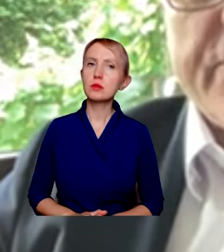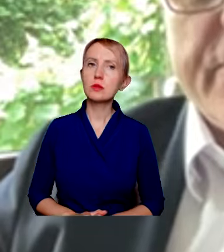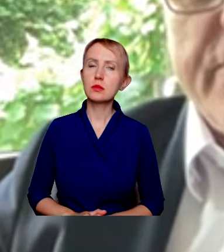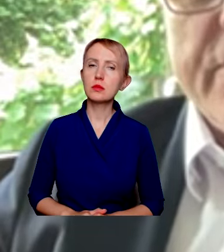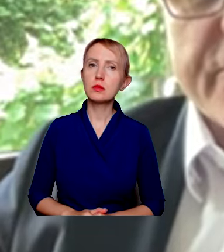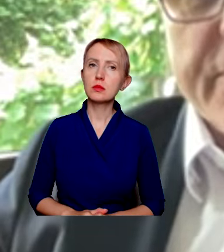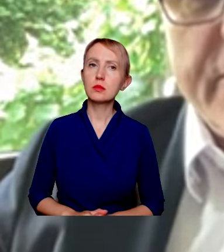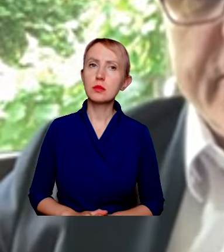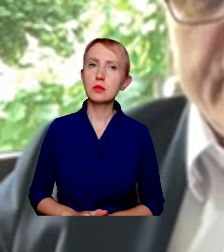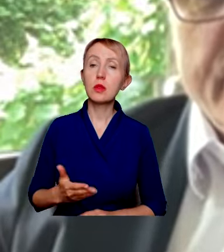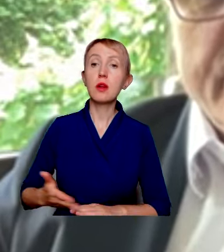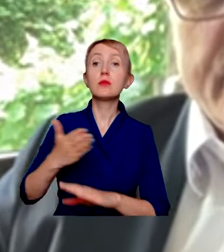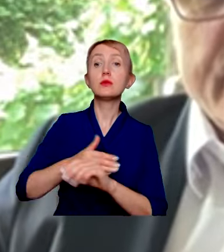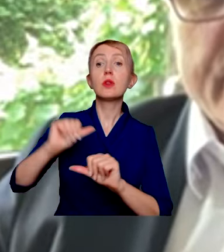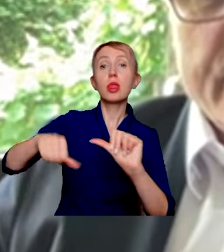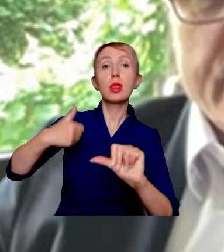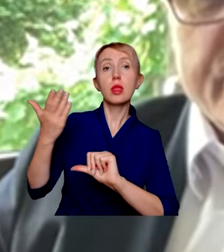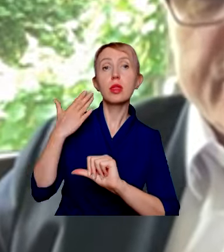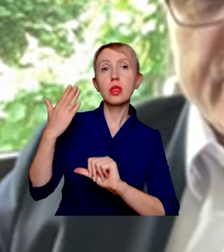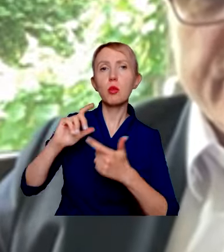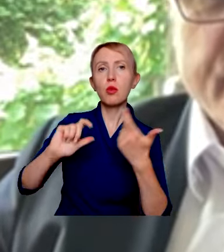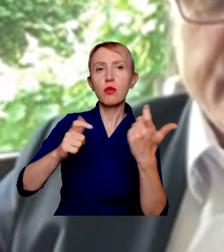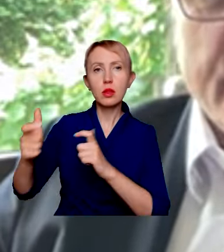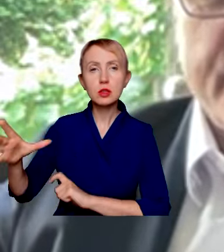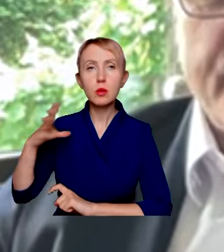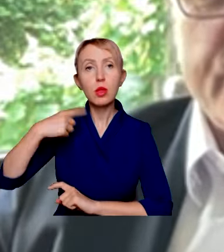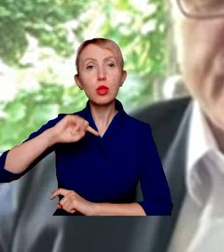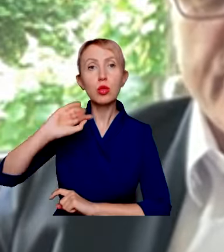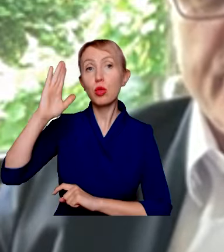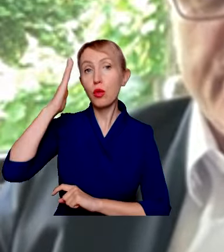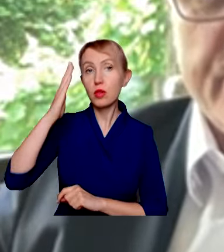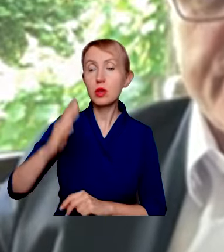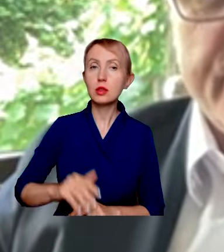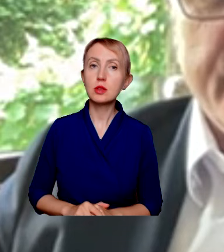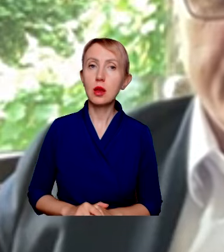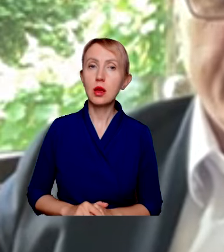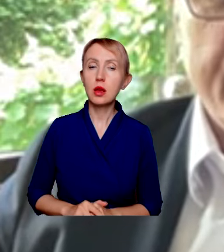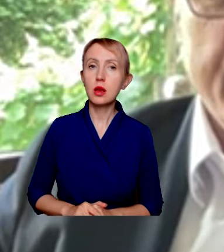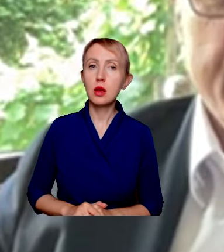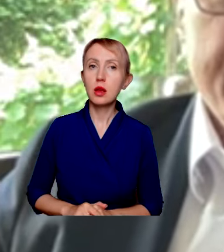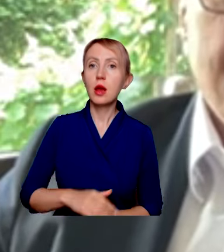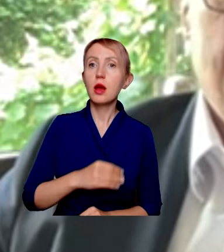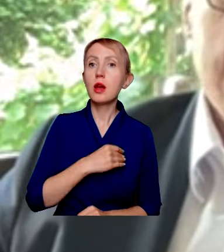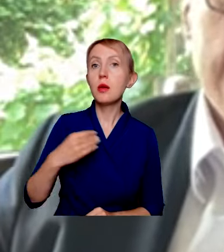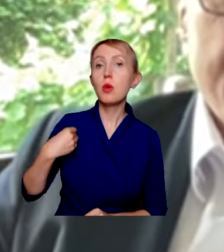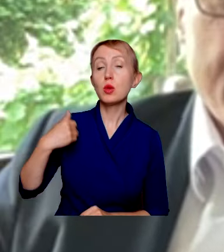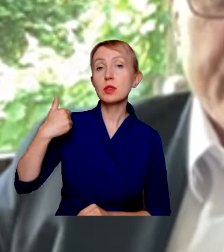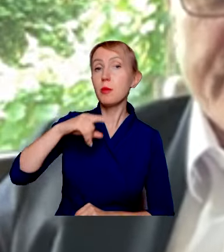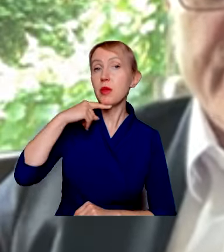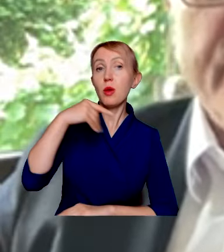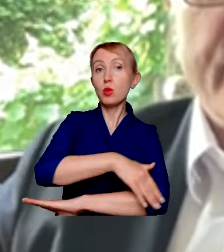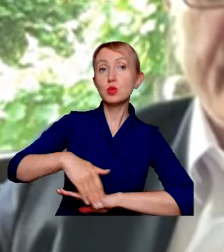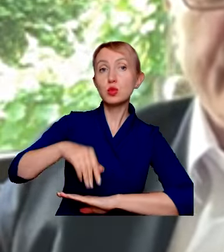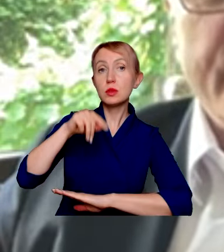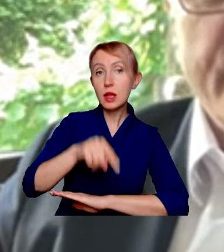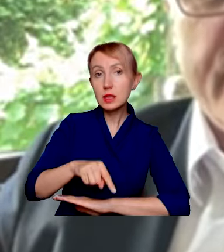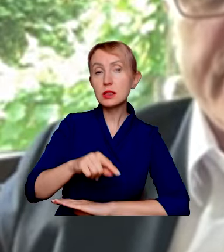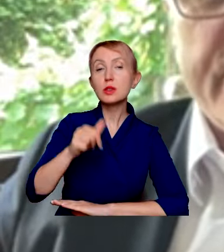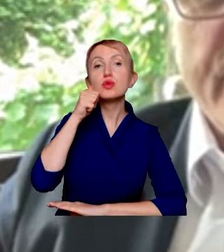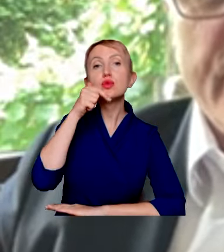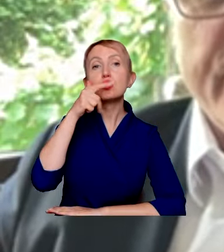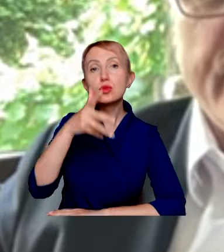wydarzeń ubiegłotygodniowych o tym, że no, na polsko-białoruskiej granicy no, w zasadzie codziennie